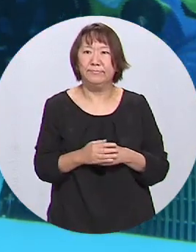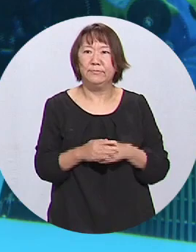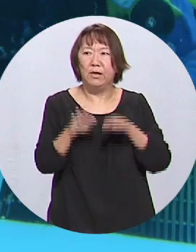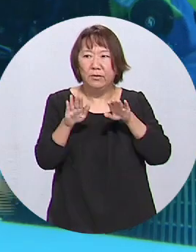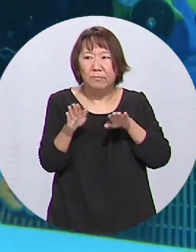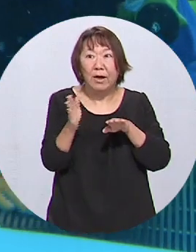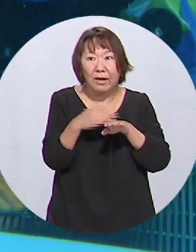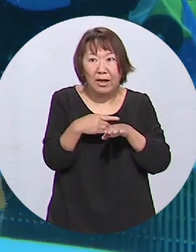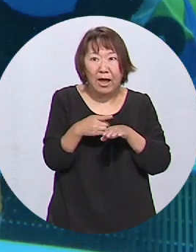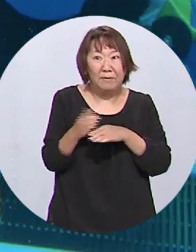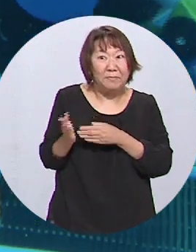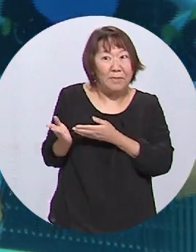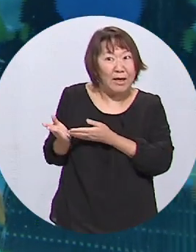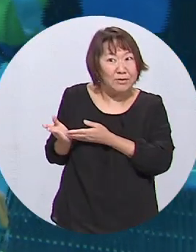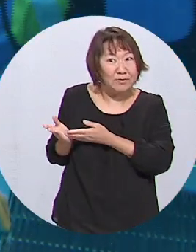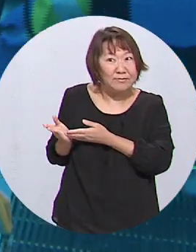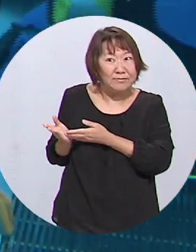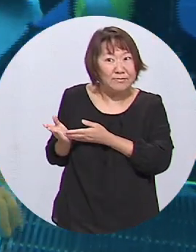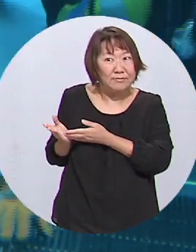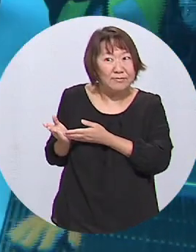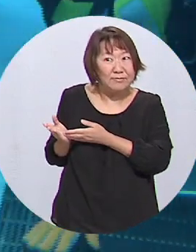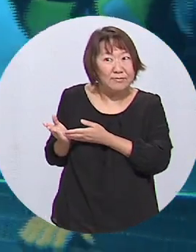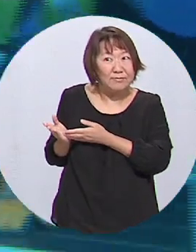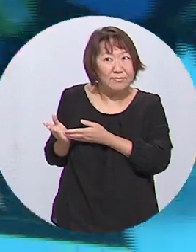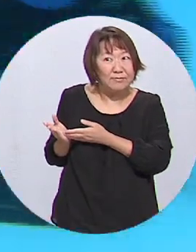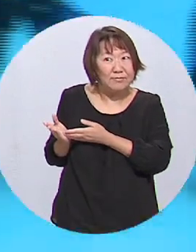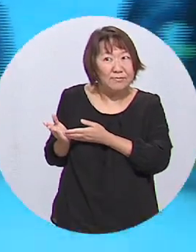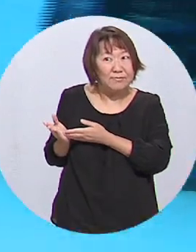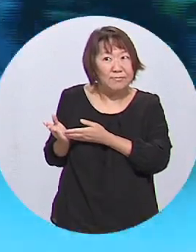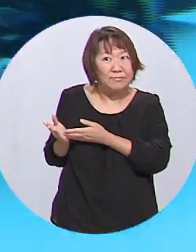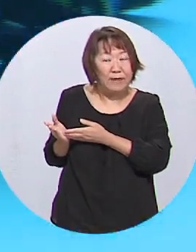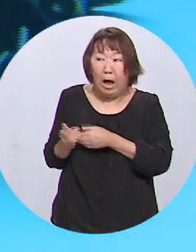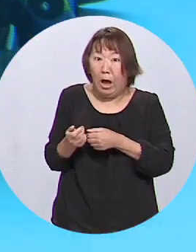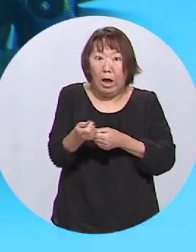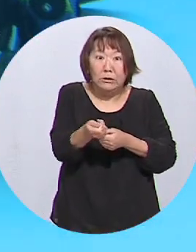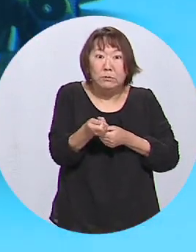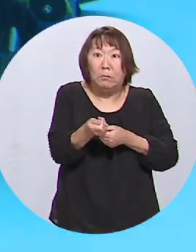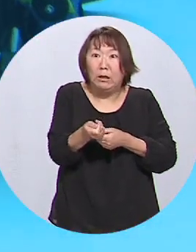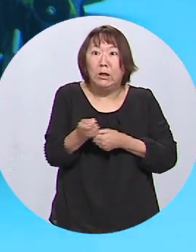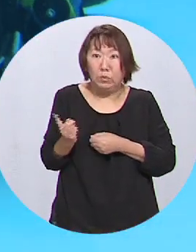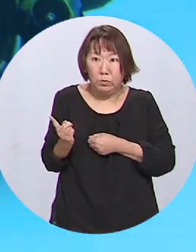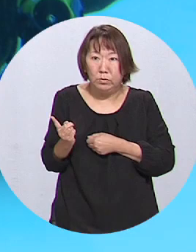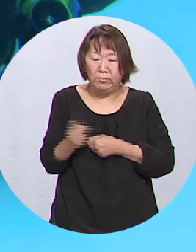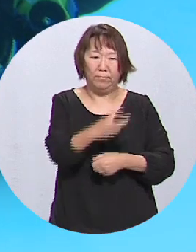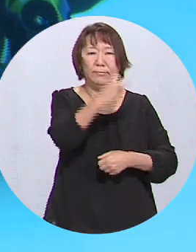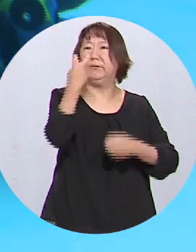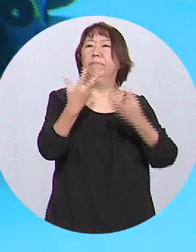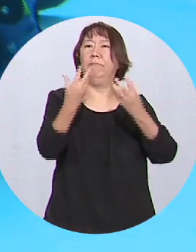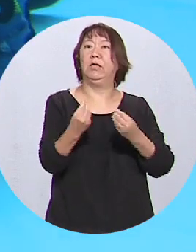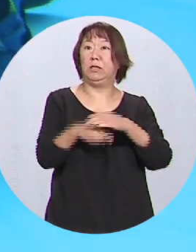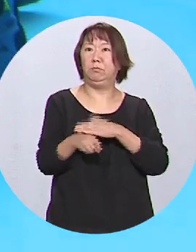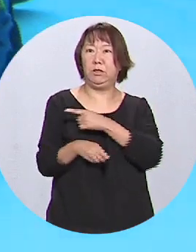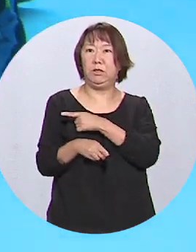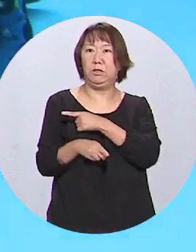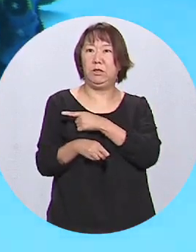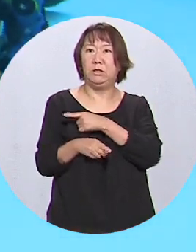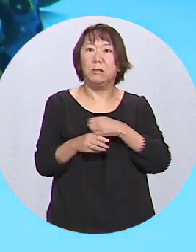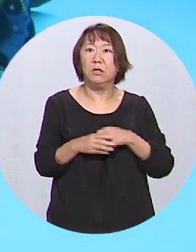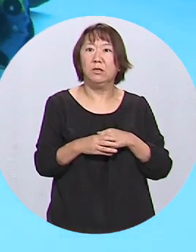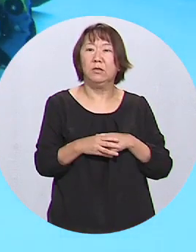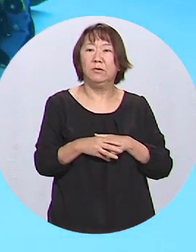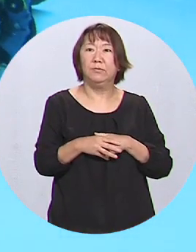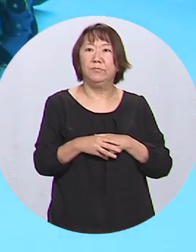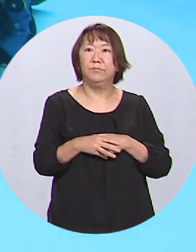今から合図を送ります。 あ、すごいすごい引っ張った、 はい、はい、見つけた合図ですね。 あ、あれ見つかったよ。